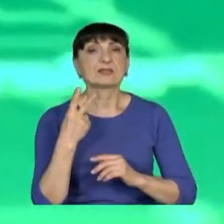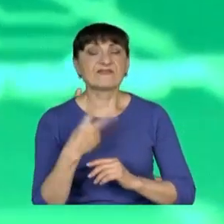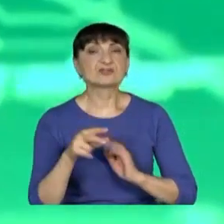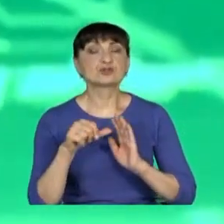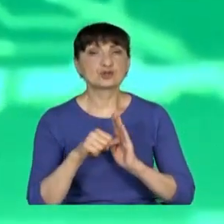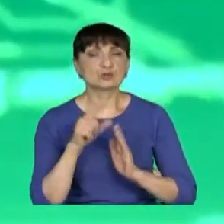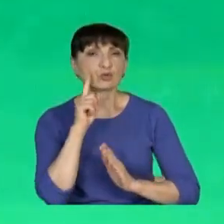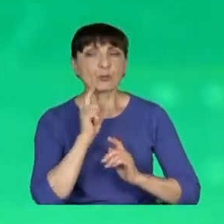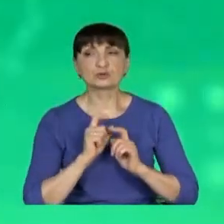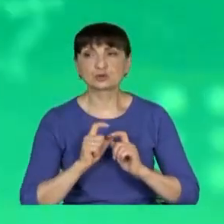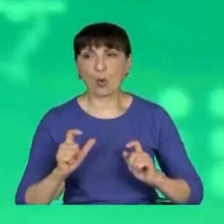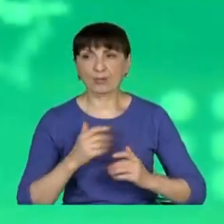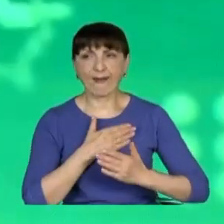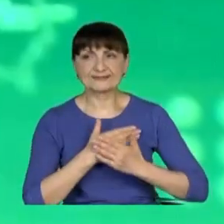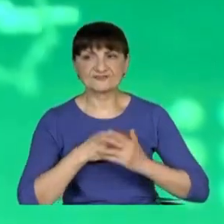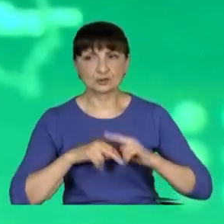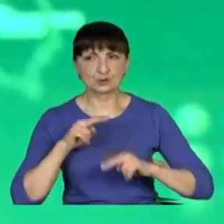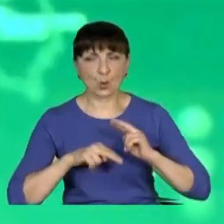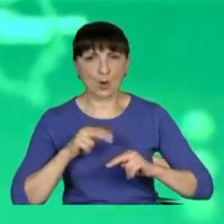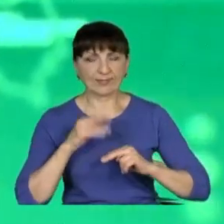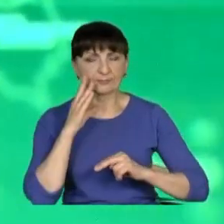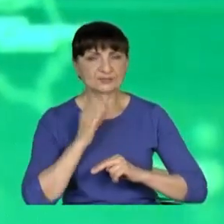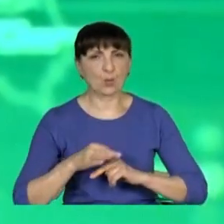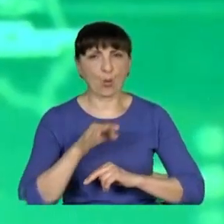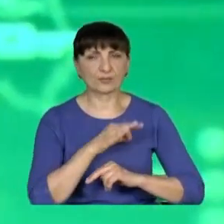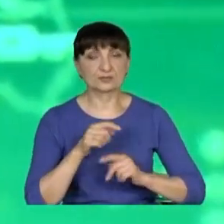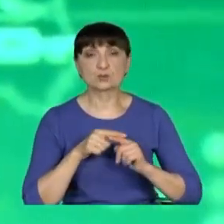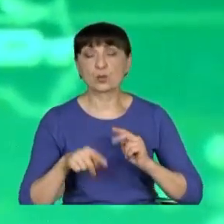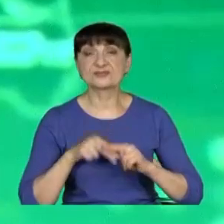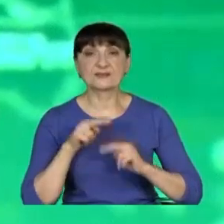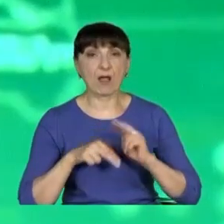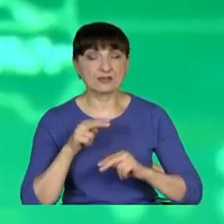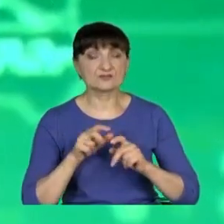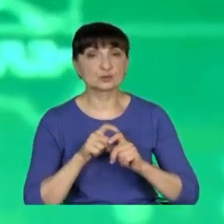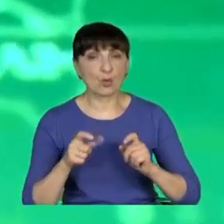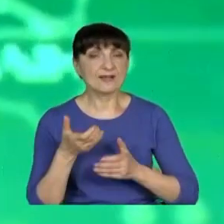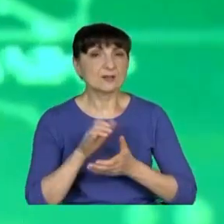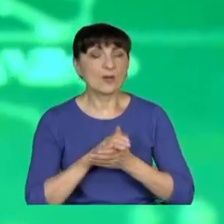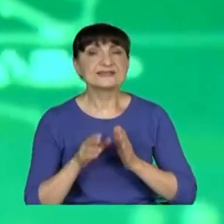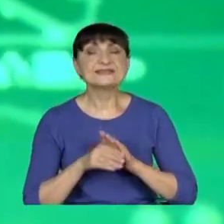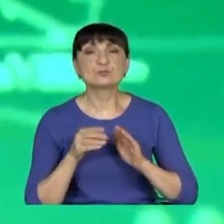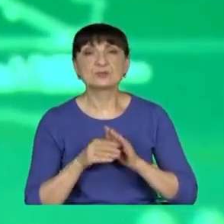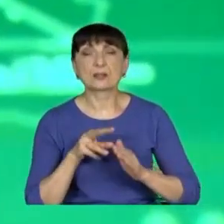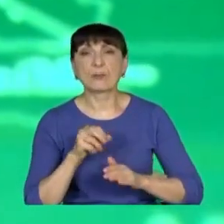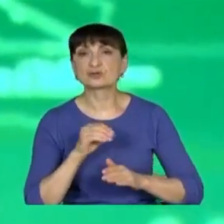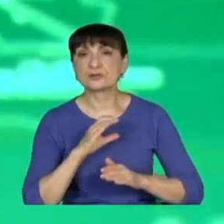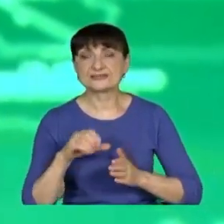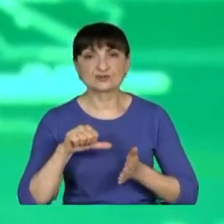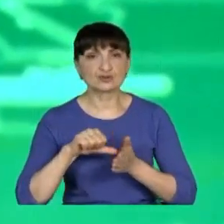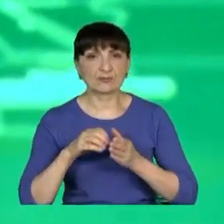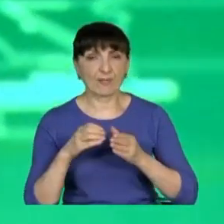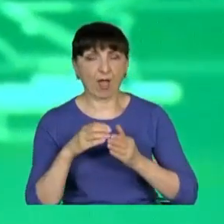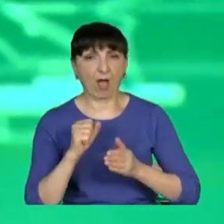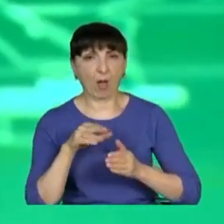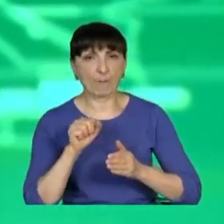26 комфортных школ активно строят в Алматинской области. С ходом строительства одной из них ознакомился депутат Мажилиса, член фракции партии